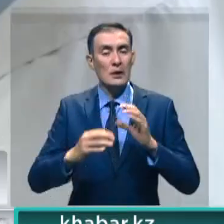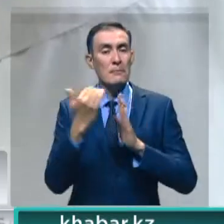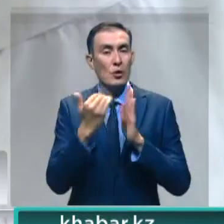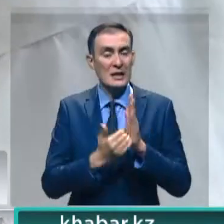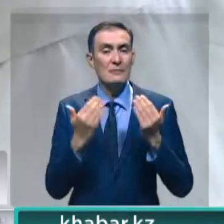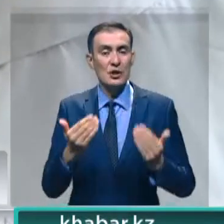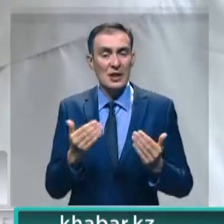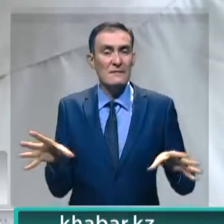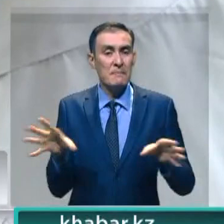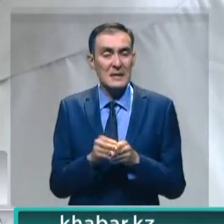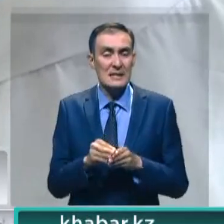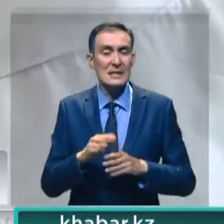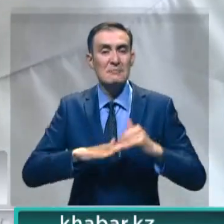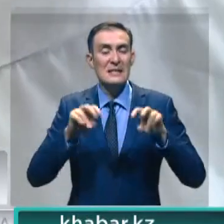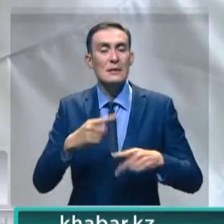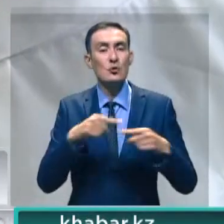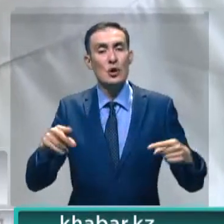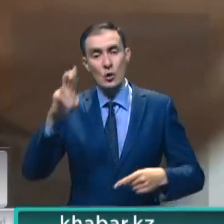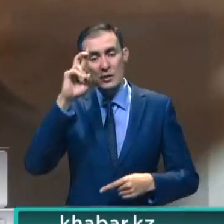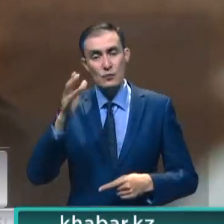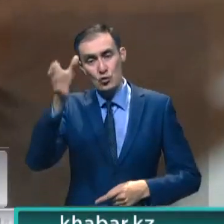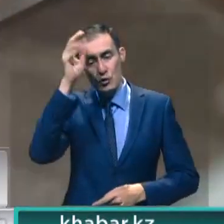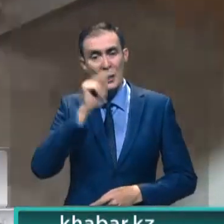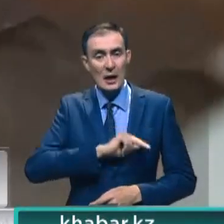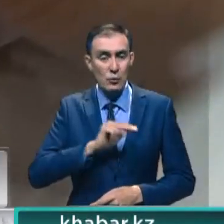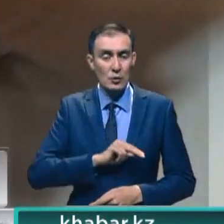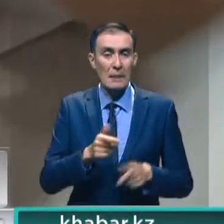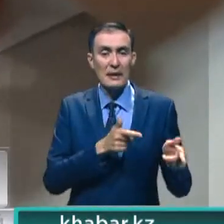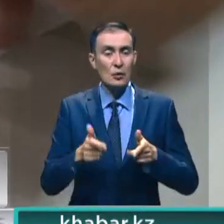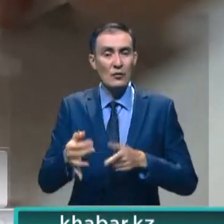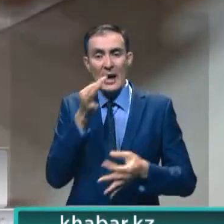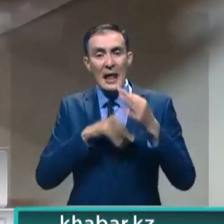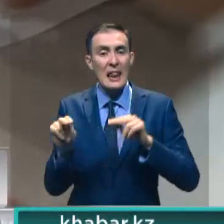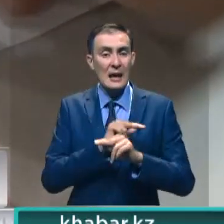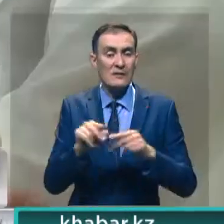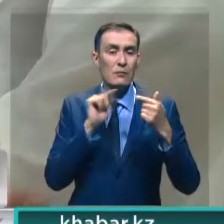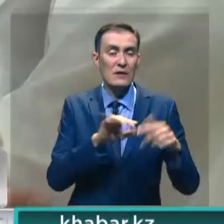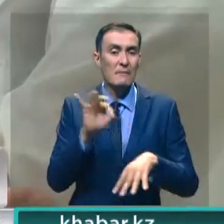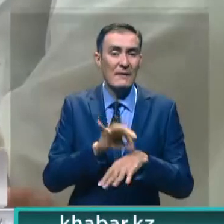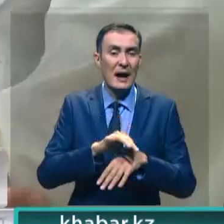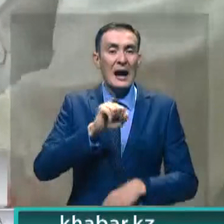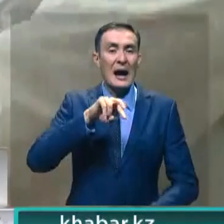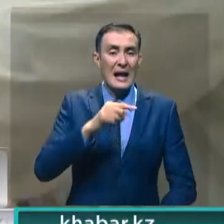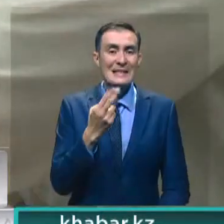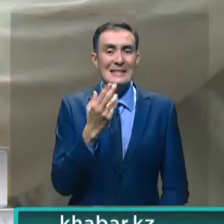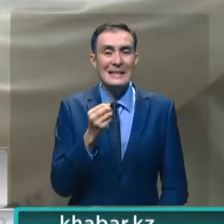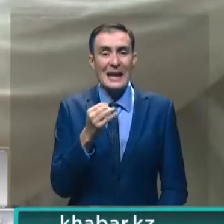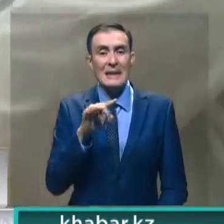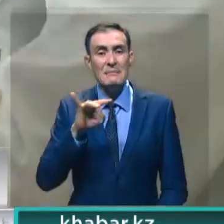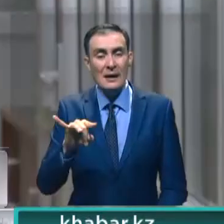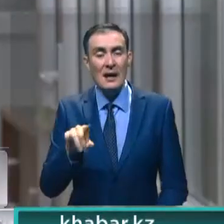проектом. Сейчас вместе с коллегами из других стран наши ученые работают над разработкой лекарств против болезней Альцгеймера и